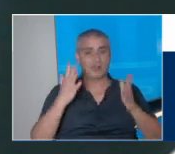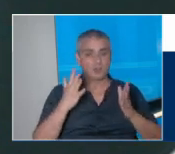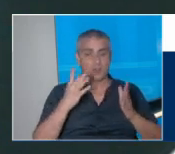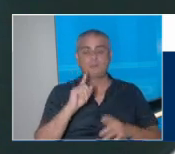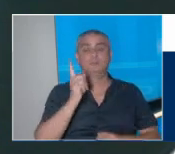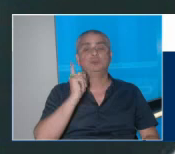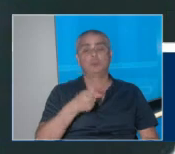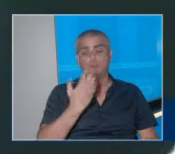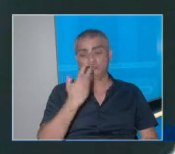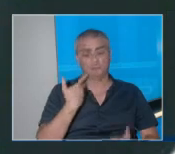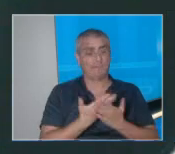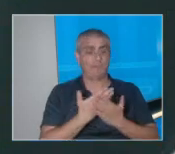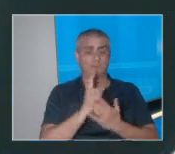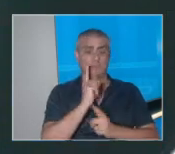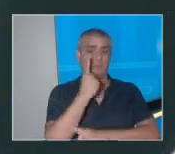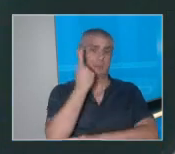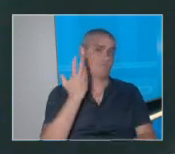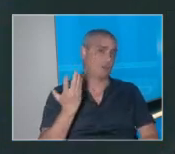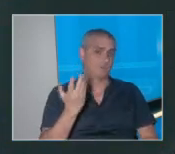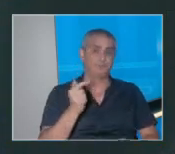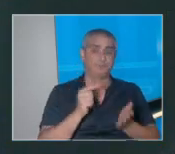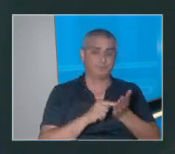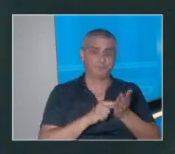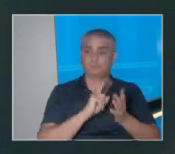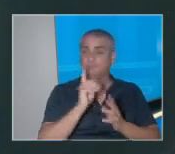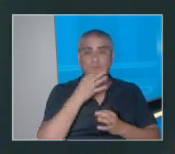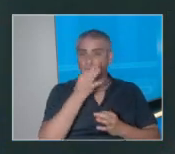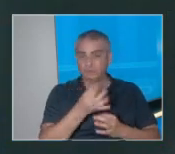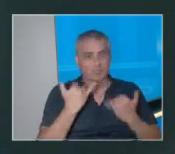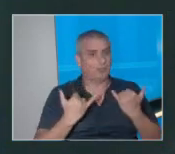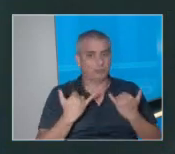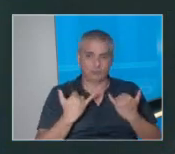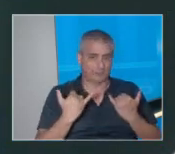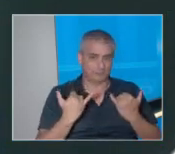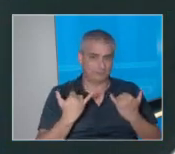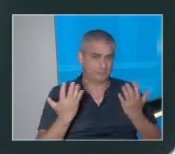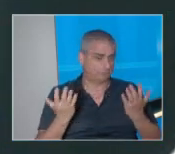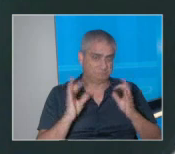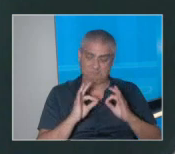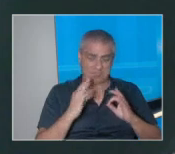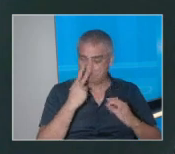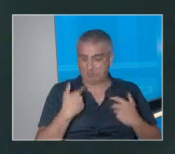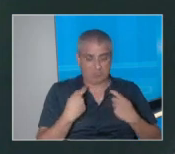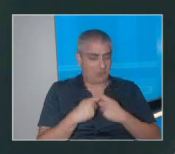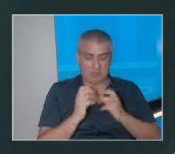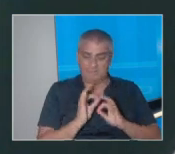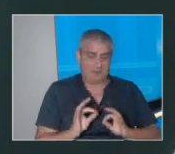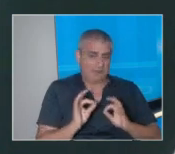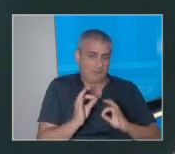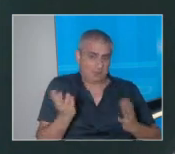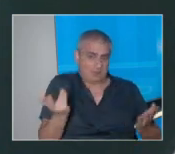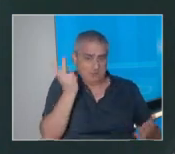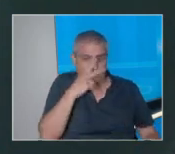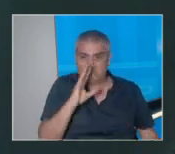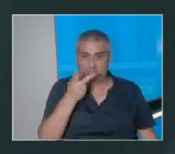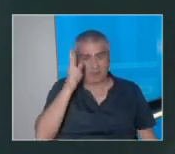אלא את מי שיש לו מספר הממליצים הגדול ביותר. ולכן כל השאלה הזאת עכשיו, היא בכלל בעיניי לא רלוונטית, אני לא מבינה